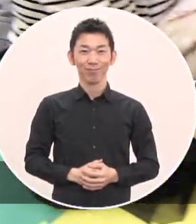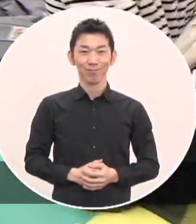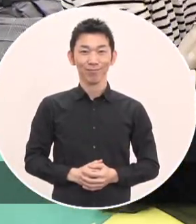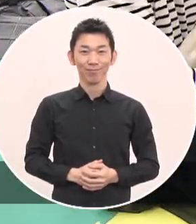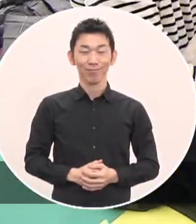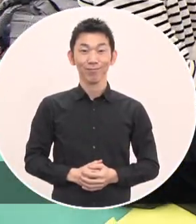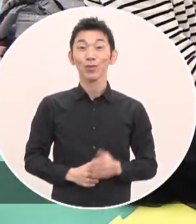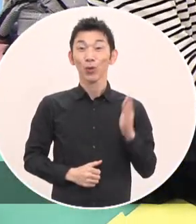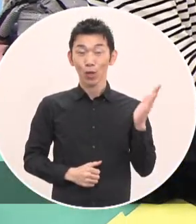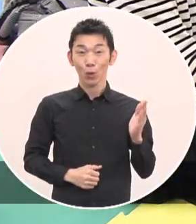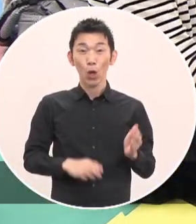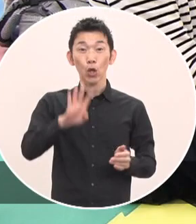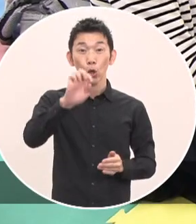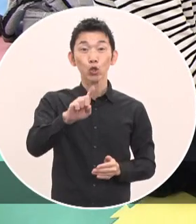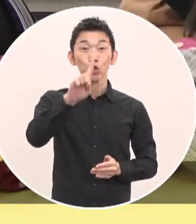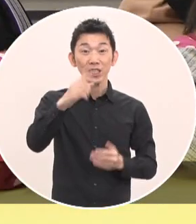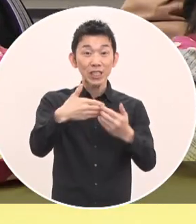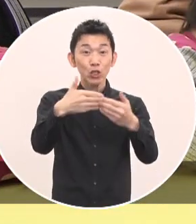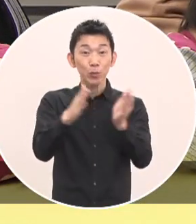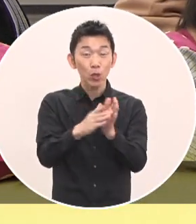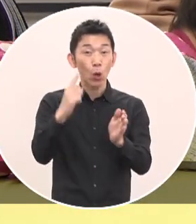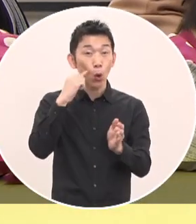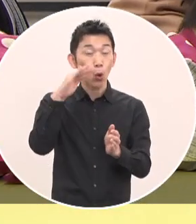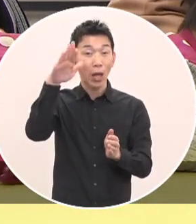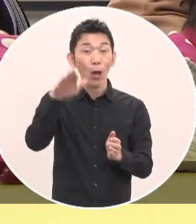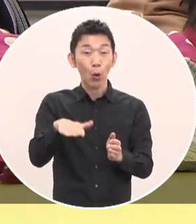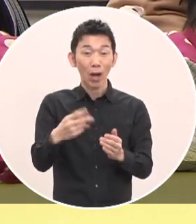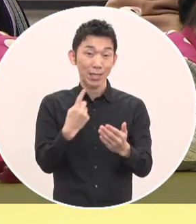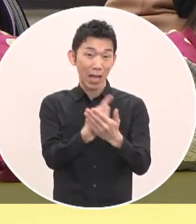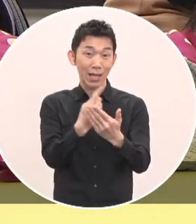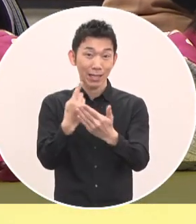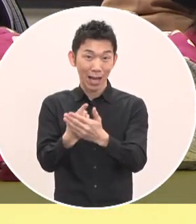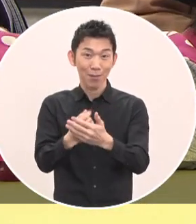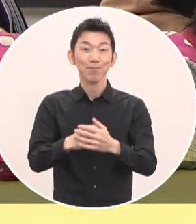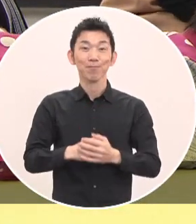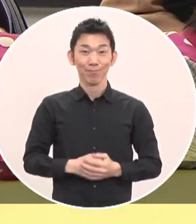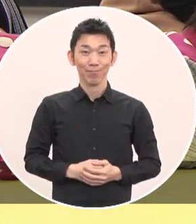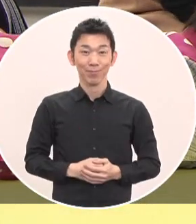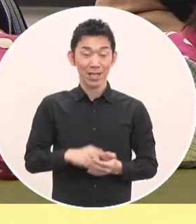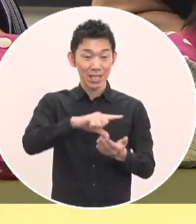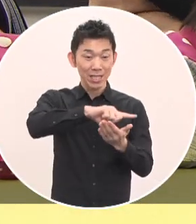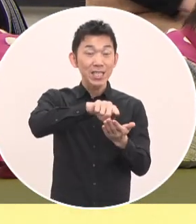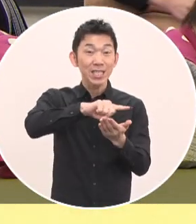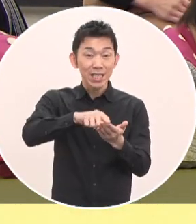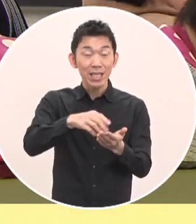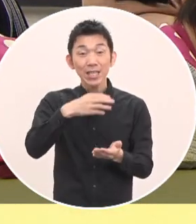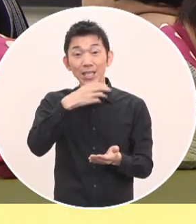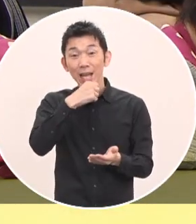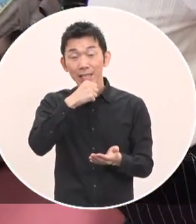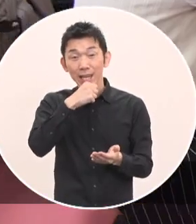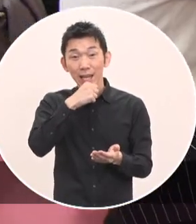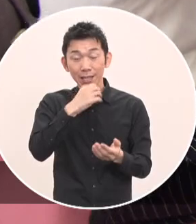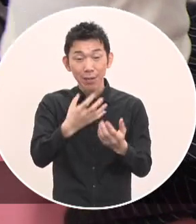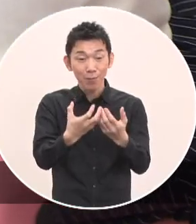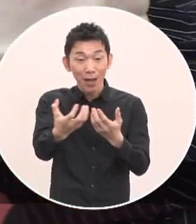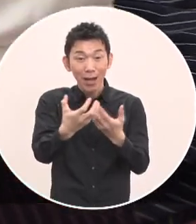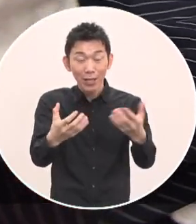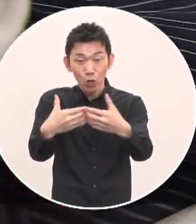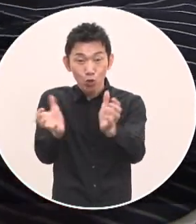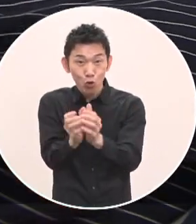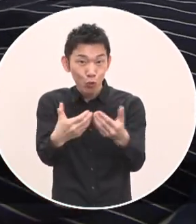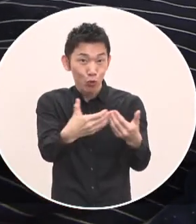この日は41組の親子が参加していました区別赤ちゃんの月齢別で